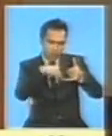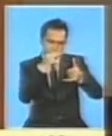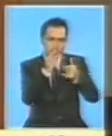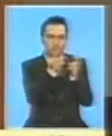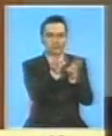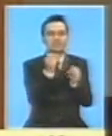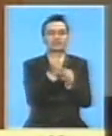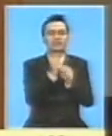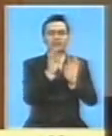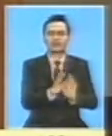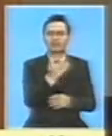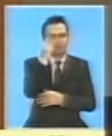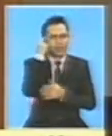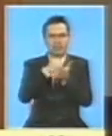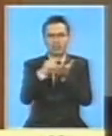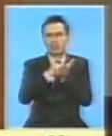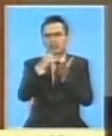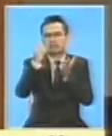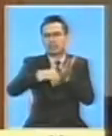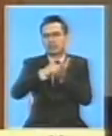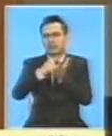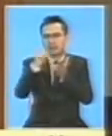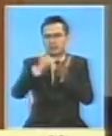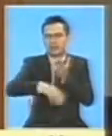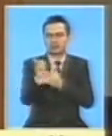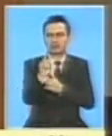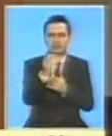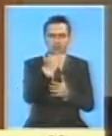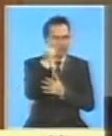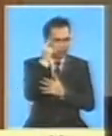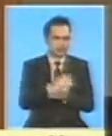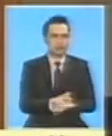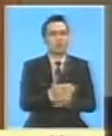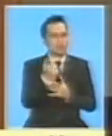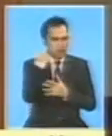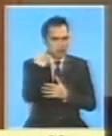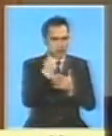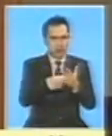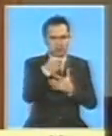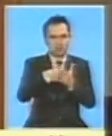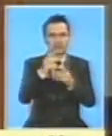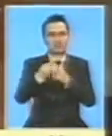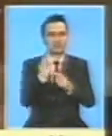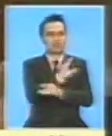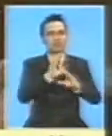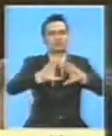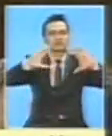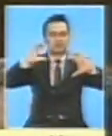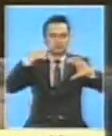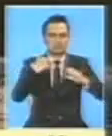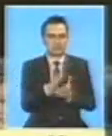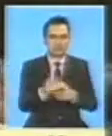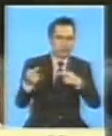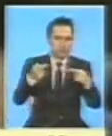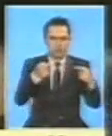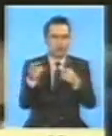ไรบางท่านบอกเอ๊ะทำไมแก้ไม่ได้สักทีทำไมไม่ได้เพราะว่ามันมีหลายประการด้วยกันที่เขาใช้ในการต่อสู้กับรัฐก็คือการใช้กระบ